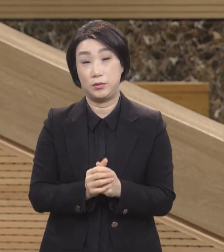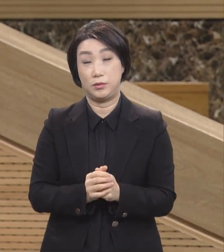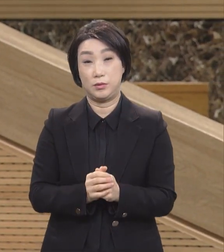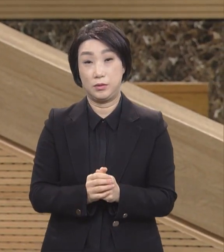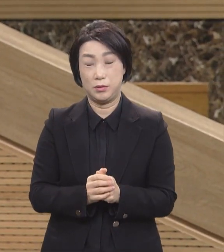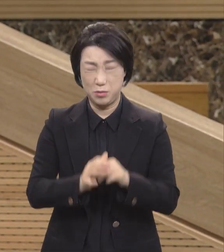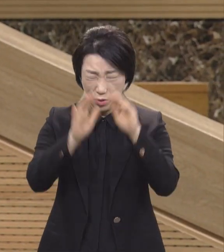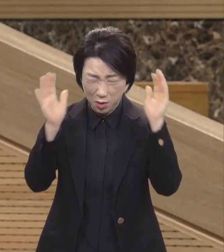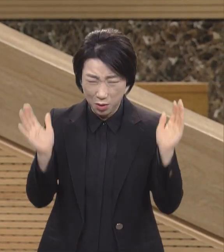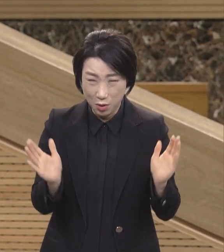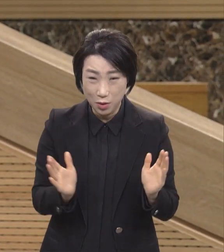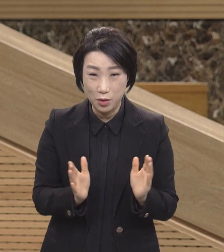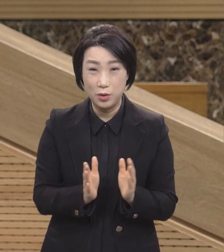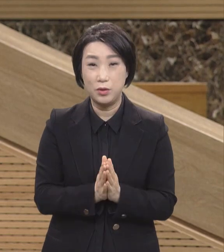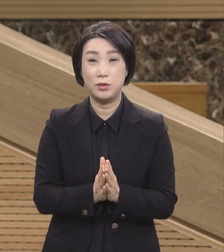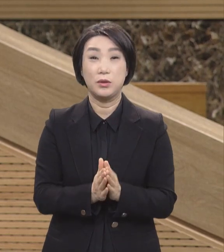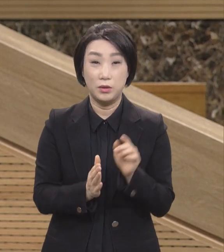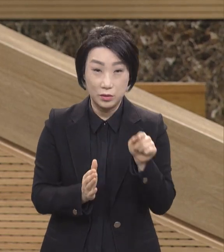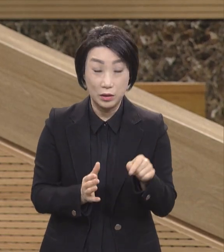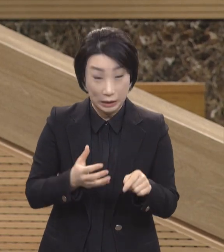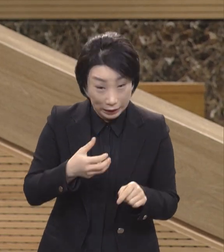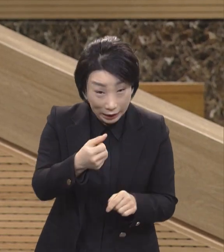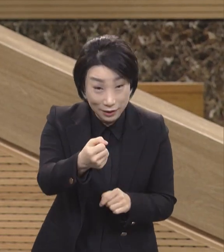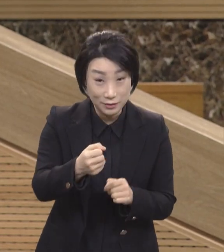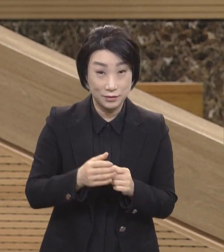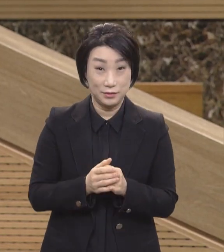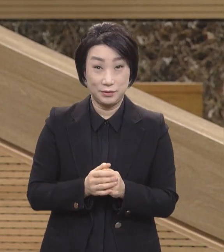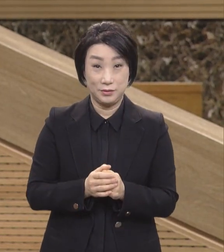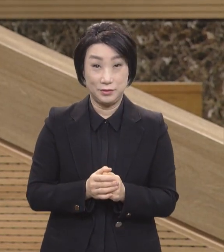이 모든 것을 소유하라,